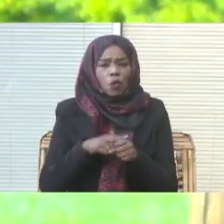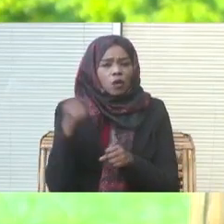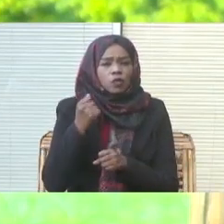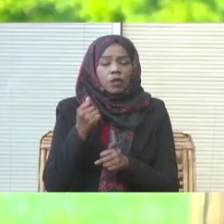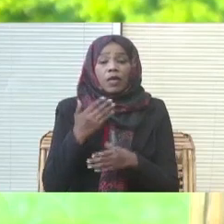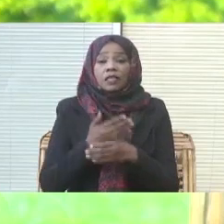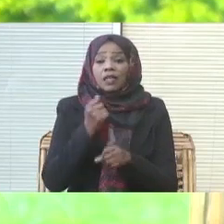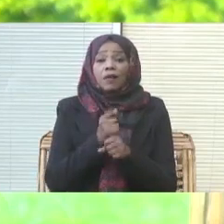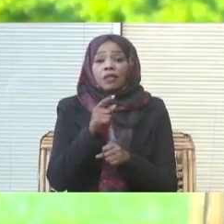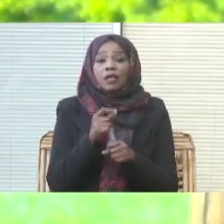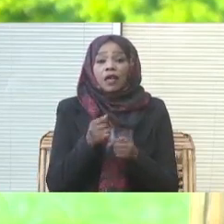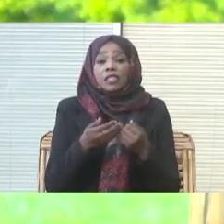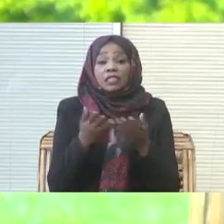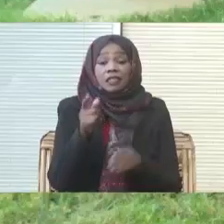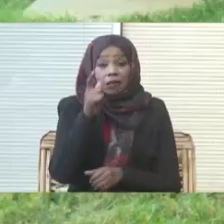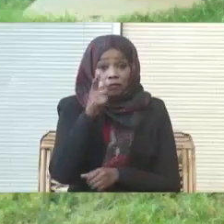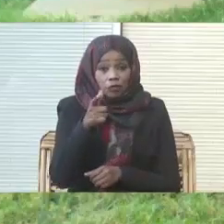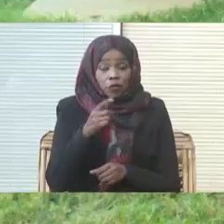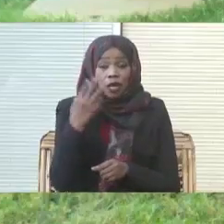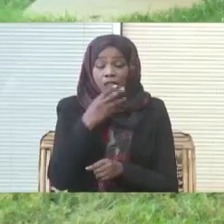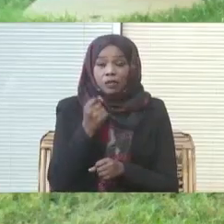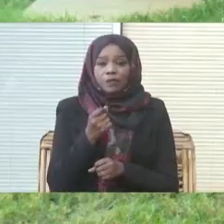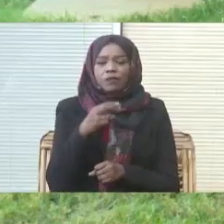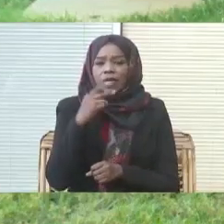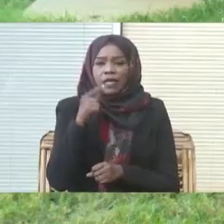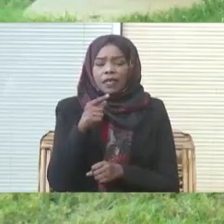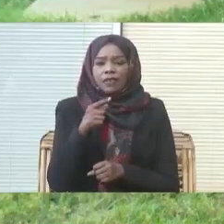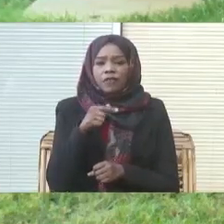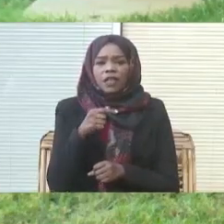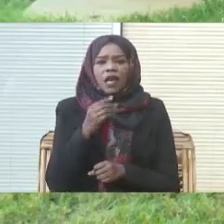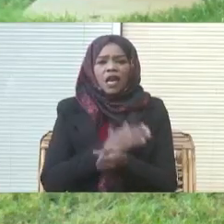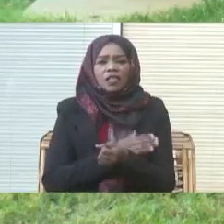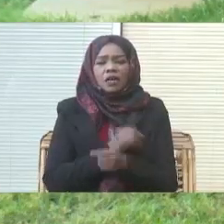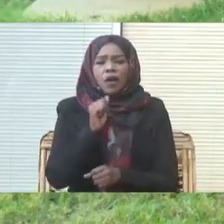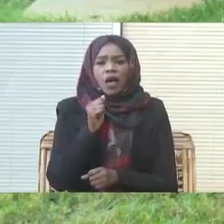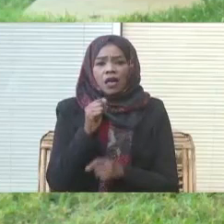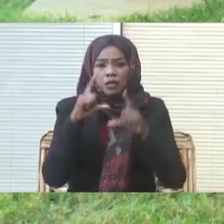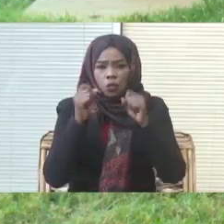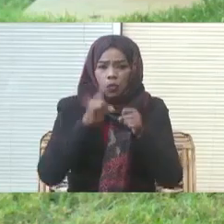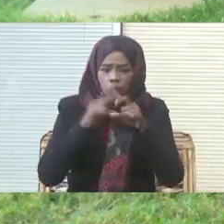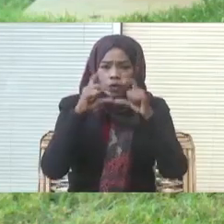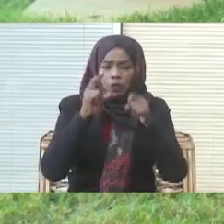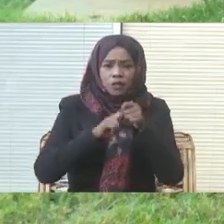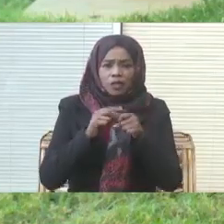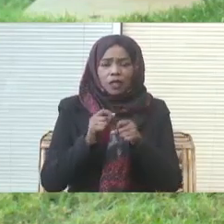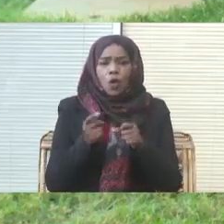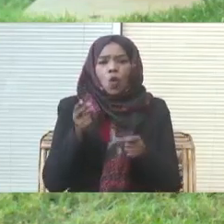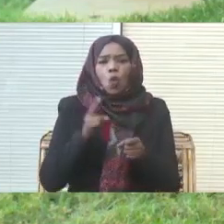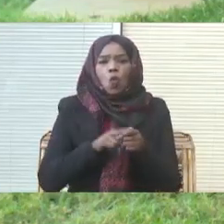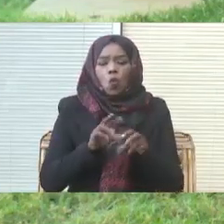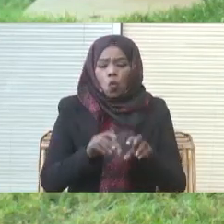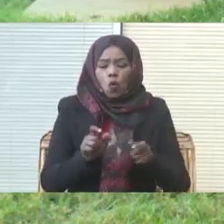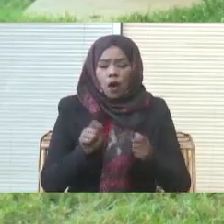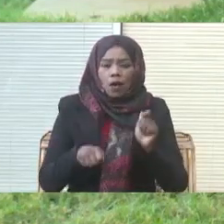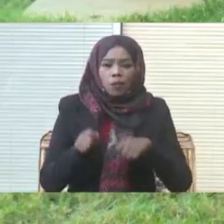ده يطلع بالشكل الجميل ده، احكي لي عن التفاصيل الداخلية، عن تعب التصوير وإعادة اللقطات والمونتاج اللي كان فيه وكل الحاجات